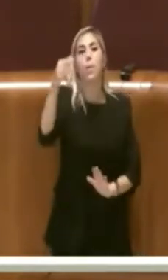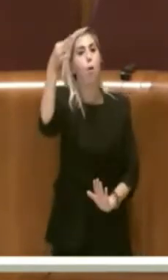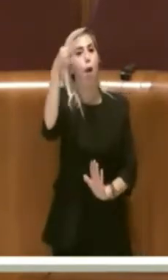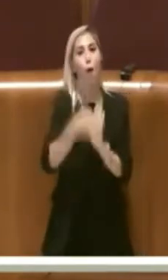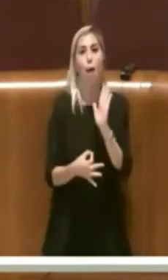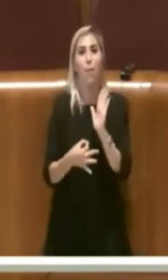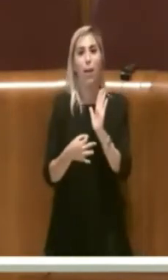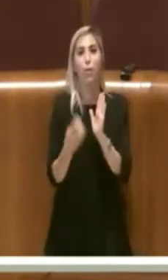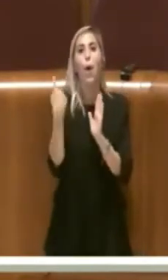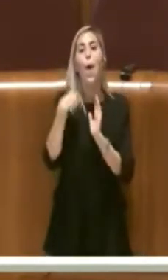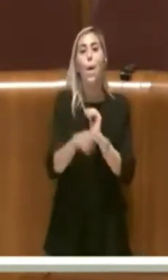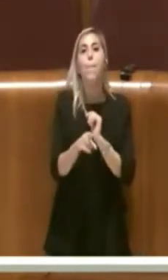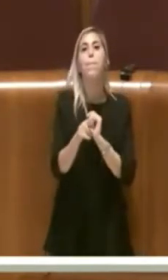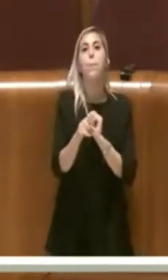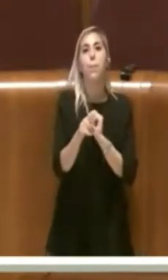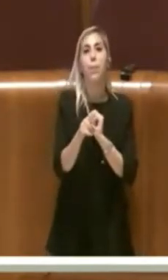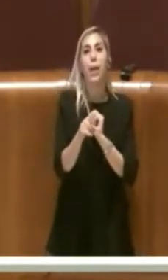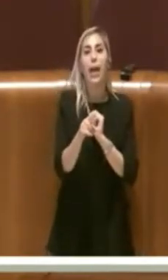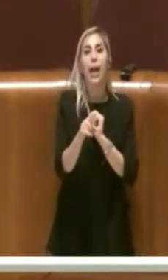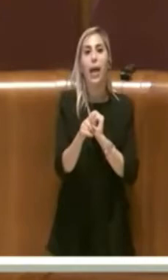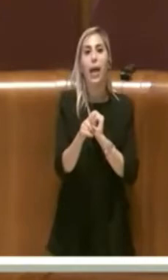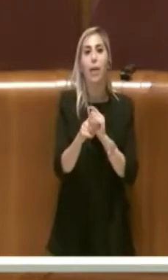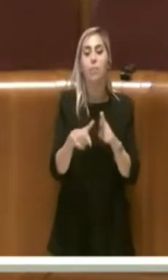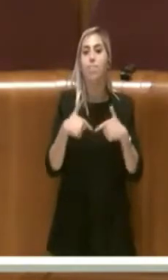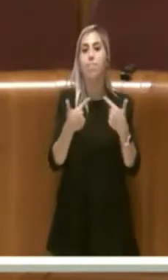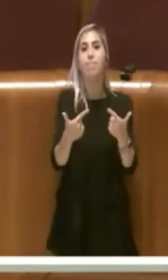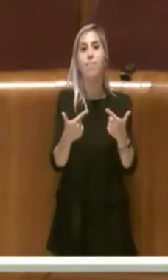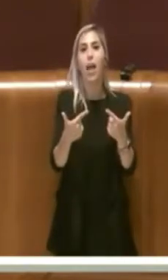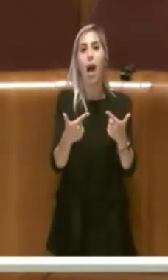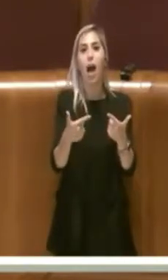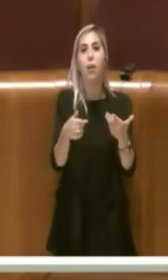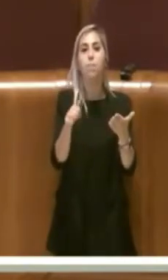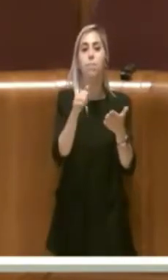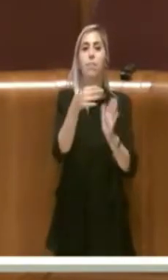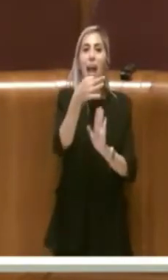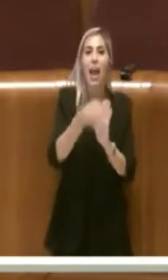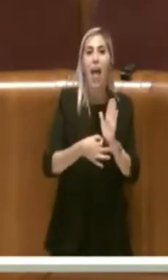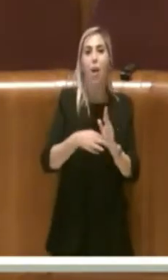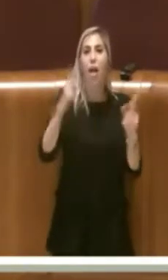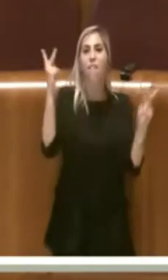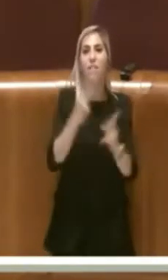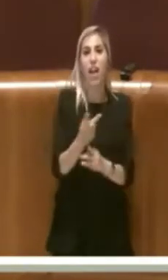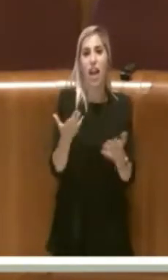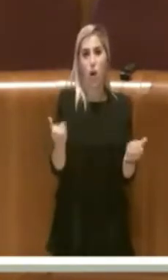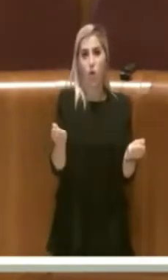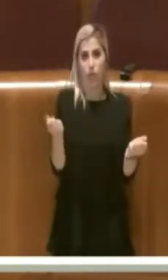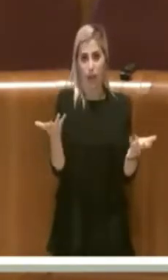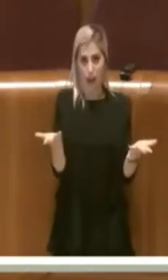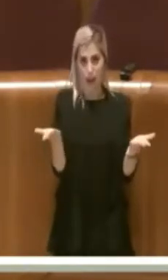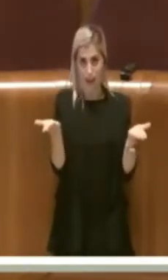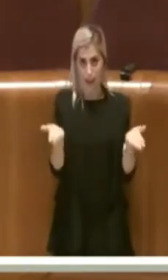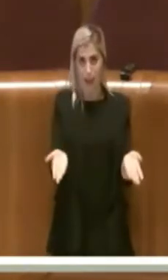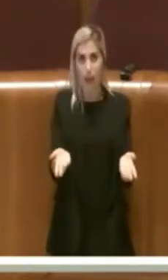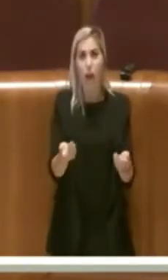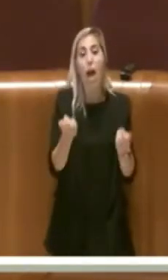per cercare di ridare insomma delle regole attuali. Questo ai cittadini forse